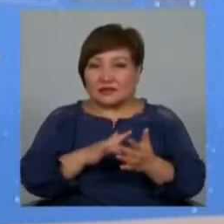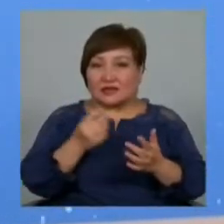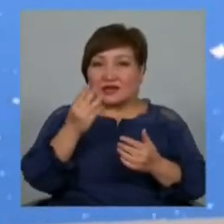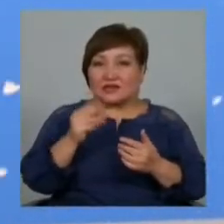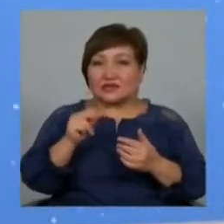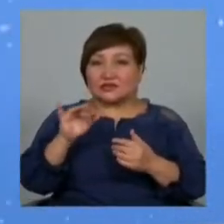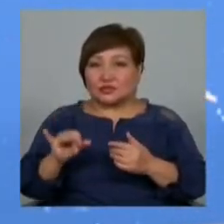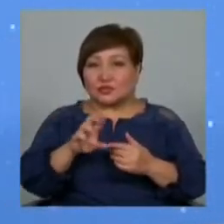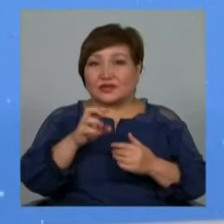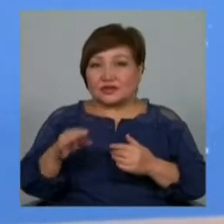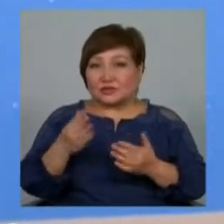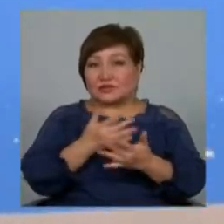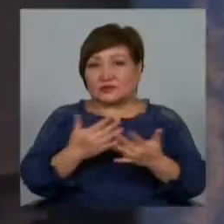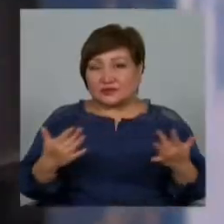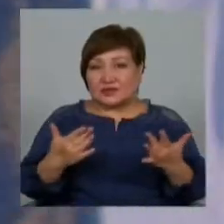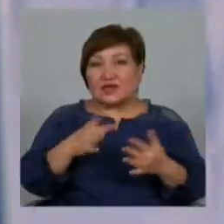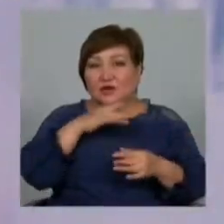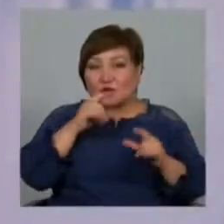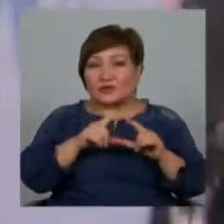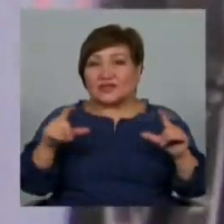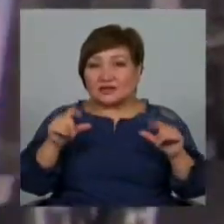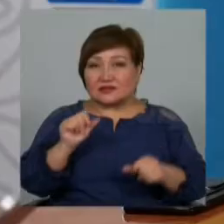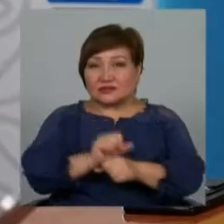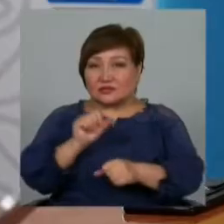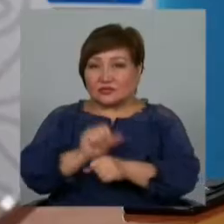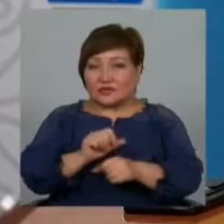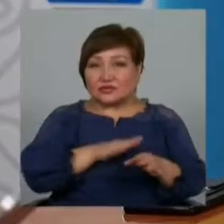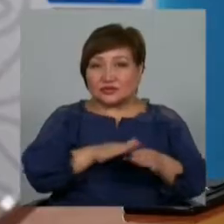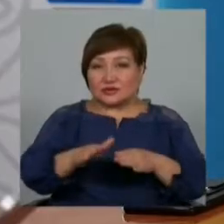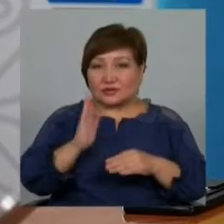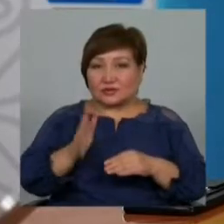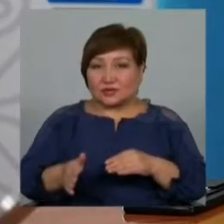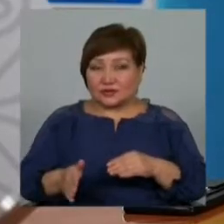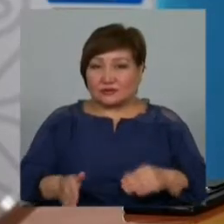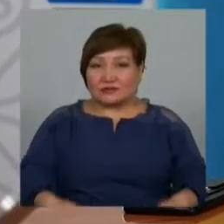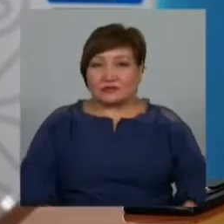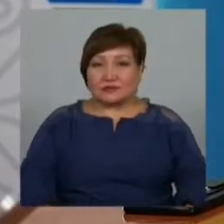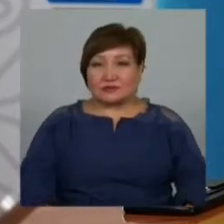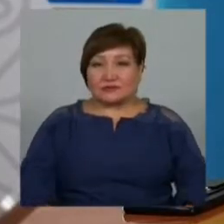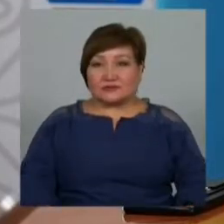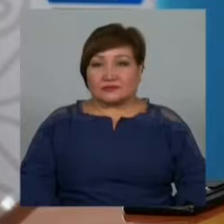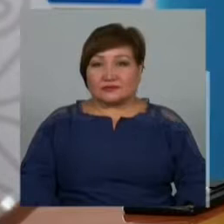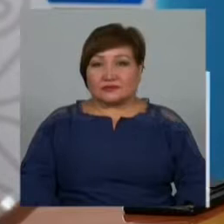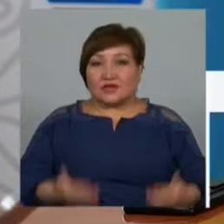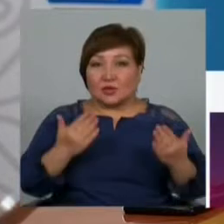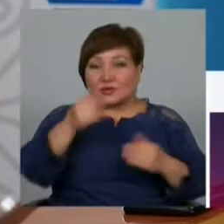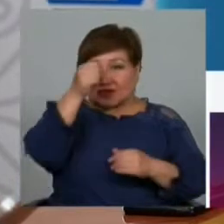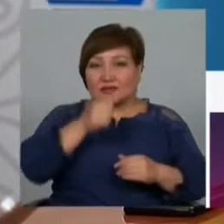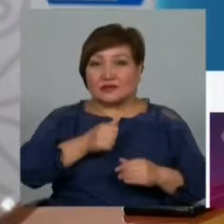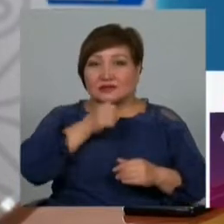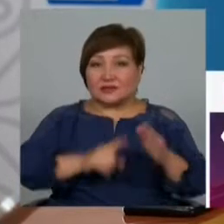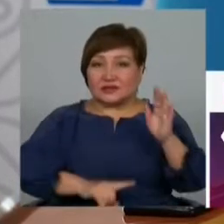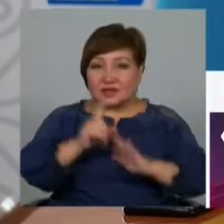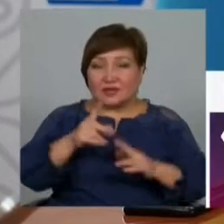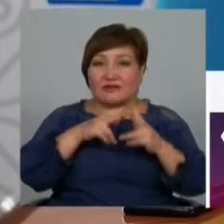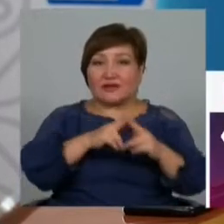сияқты жолаушылары көп станцияларда жүзеге аспақ. С этого месяца внедряется. Осы айдан бастап